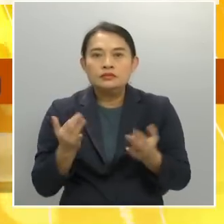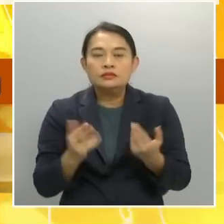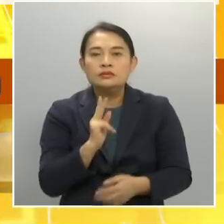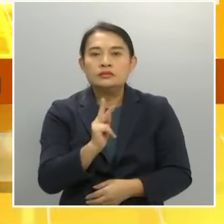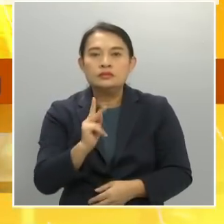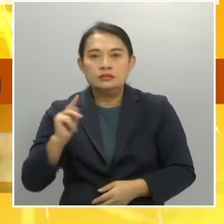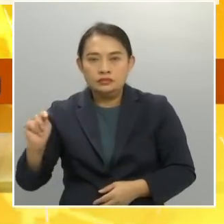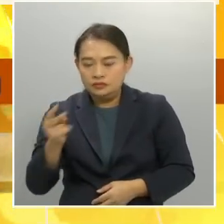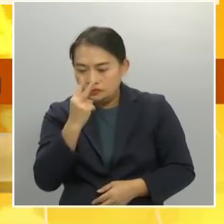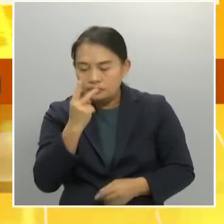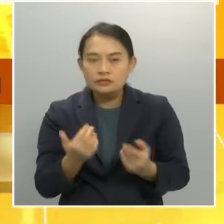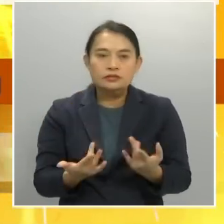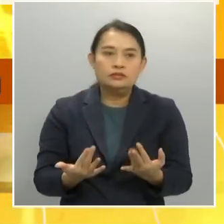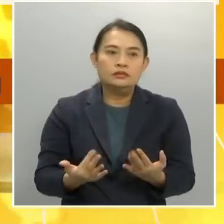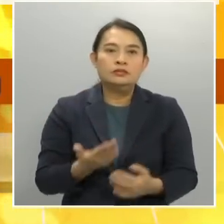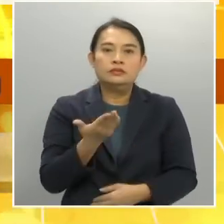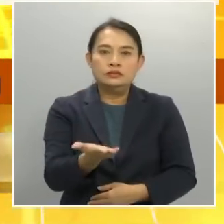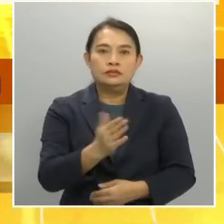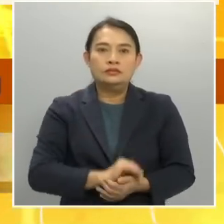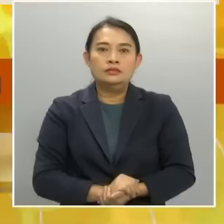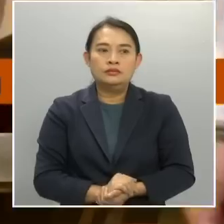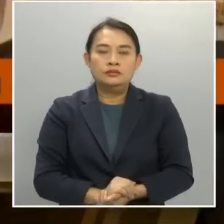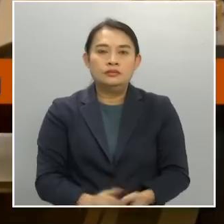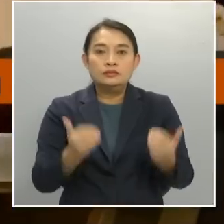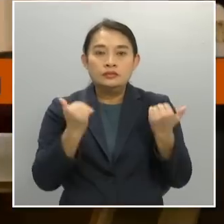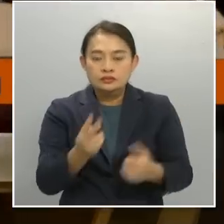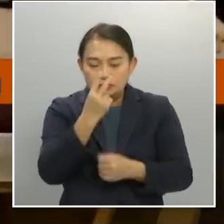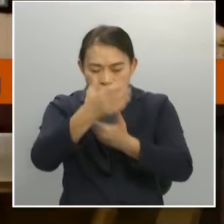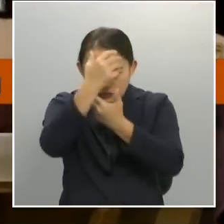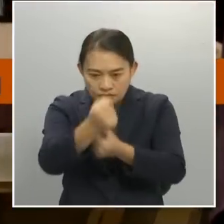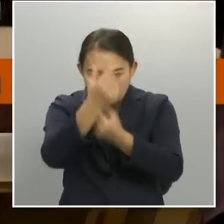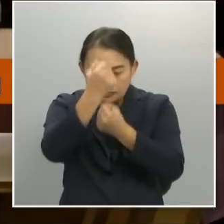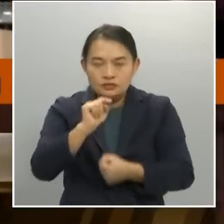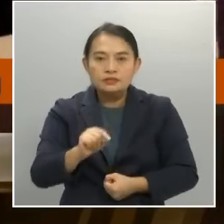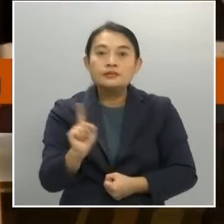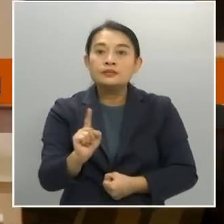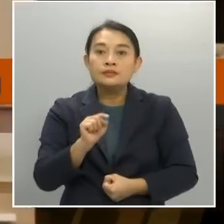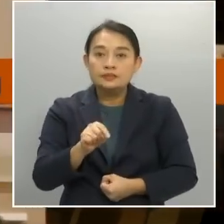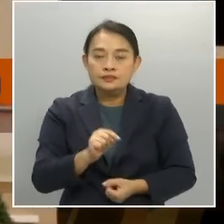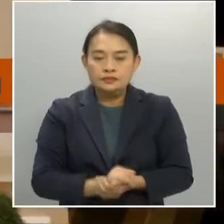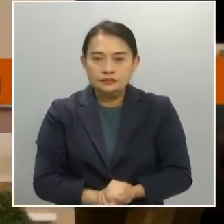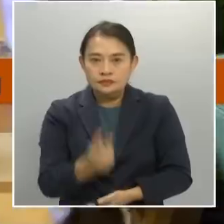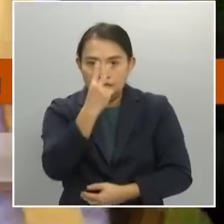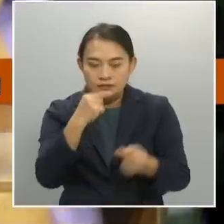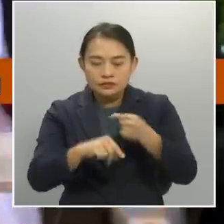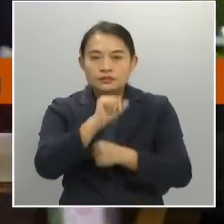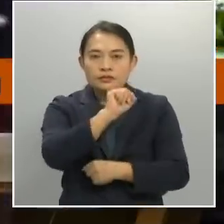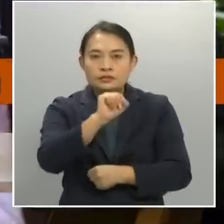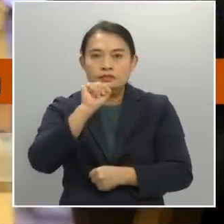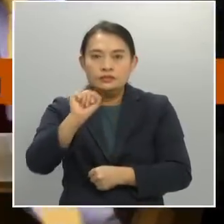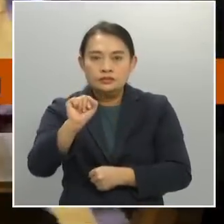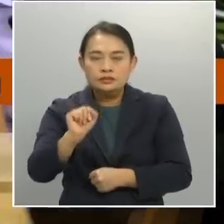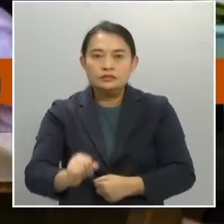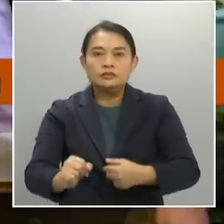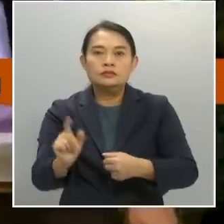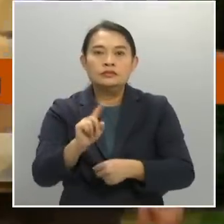ได้ยังไงท่านผู้ชมฮะพรุ่งนี้น่าสนใจแน่นอนเราได้เห็นส.สพลังประชารัฐภาคใต้